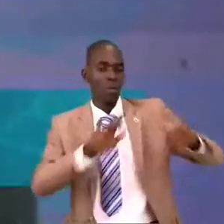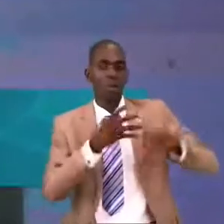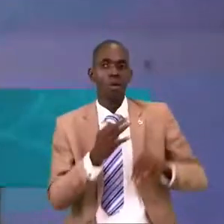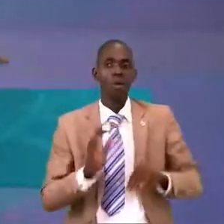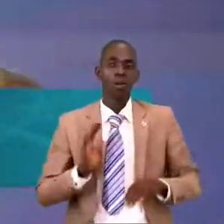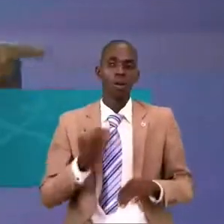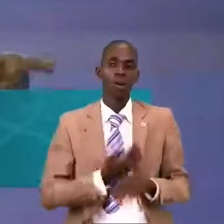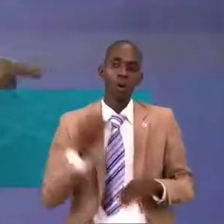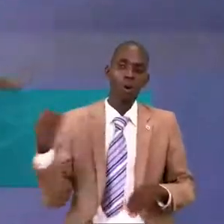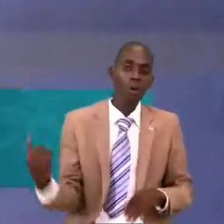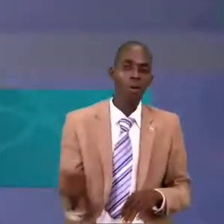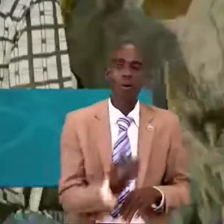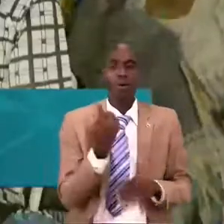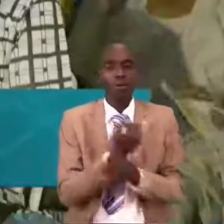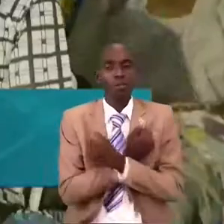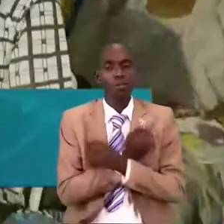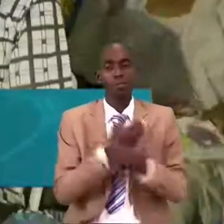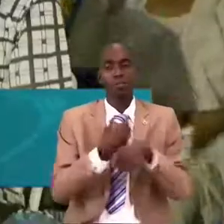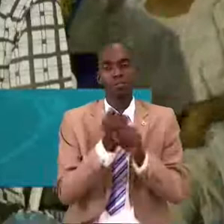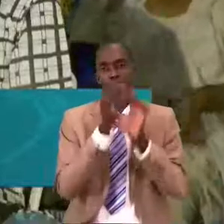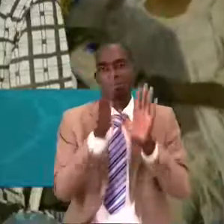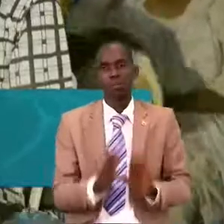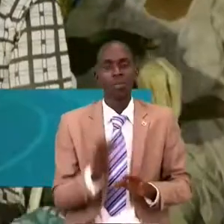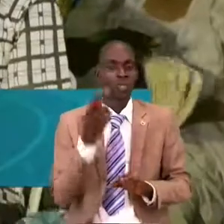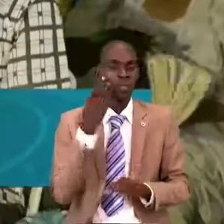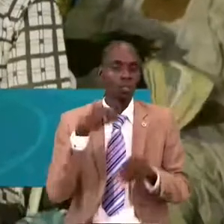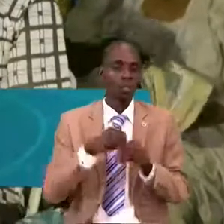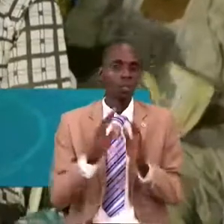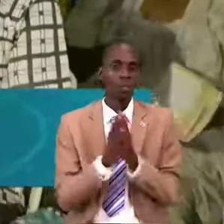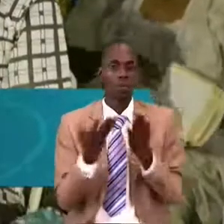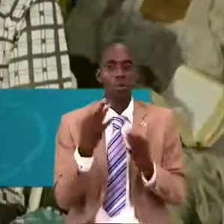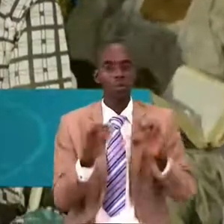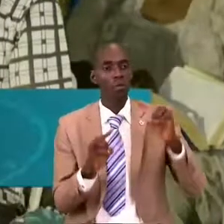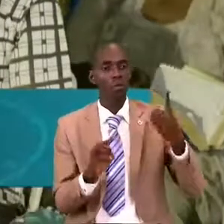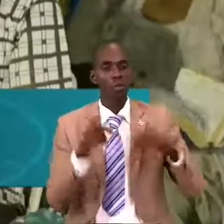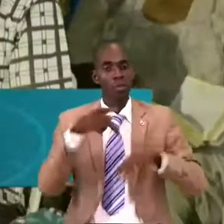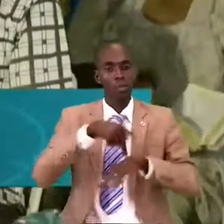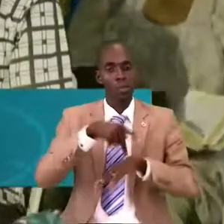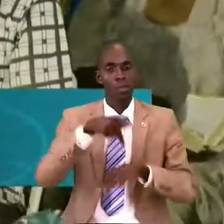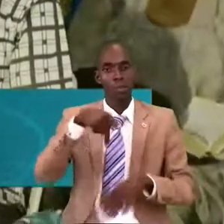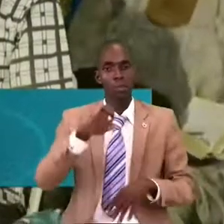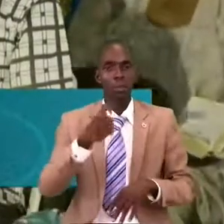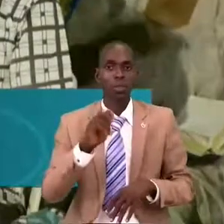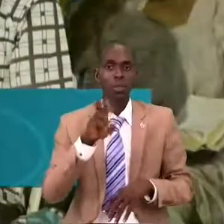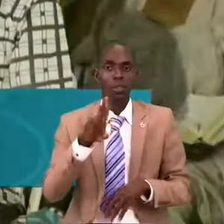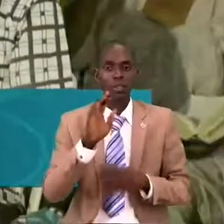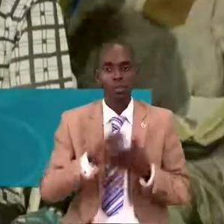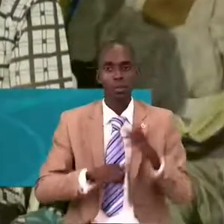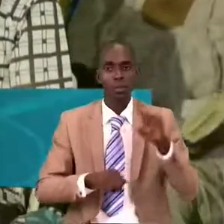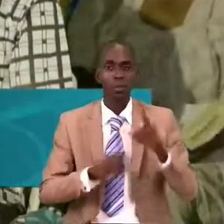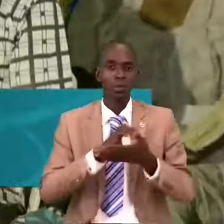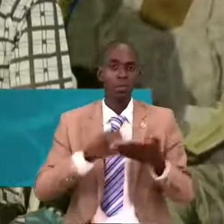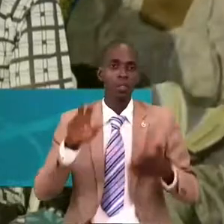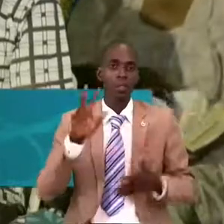Pierre, voyons au chapitre 1, verset 3, 1 Pierre, chapitre 1. Lisons à partir du